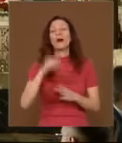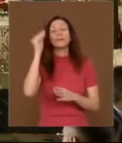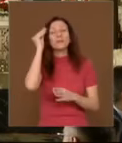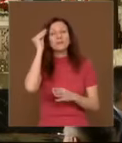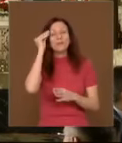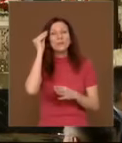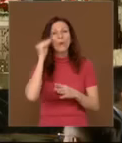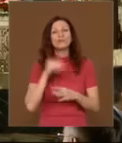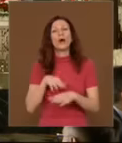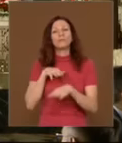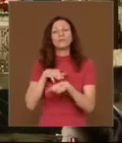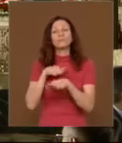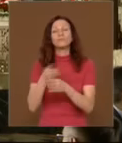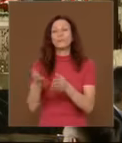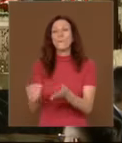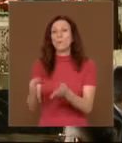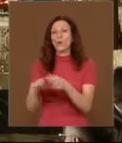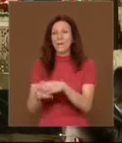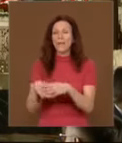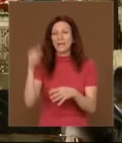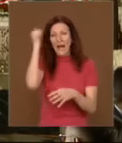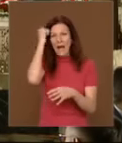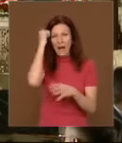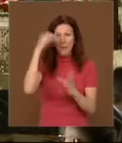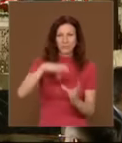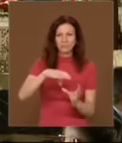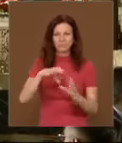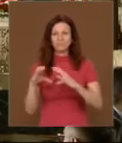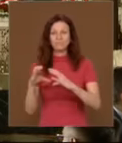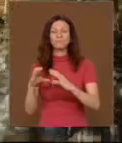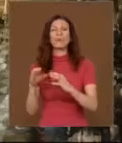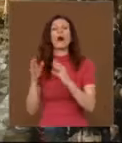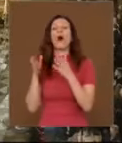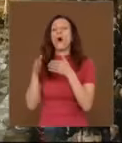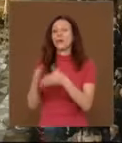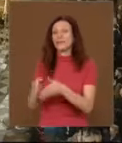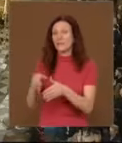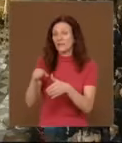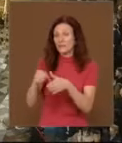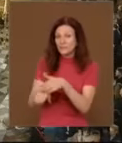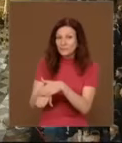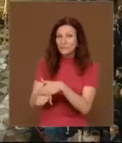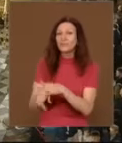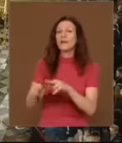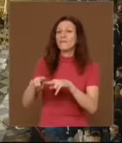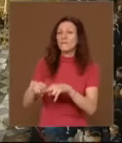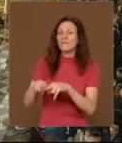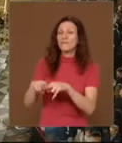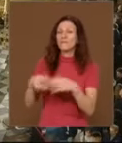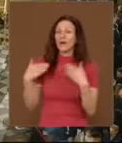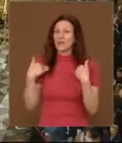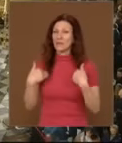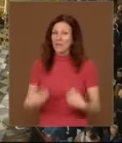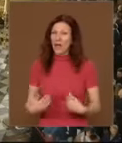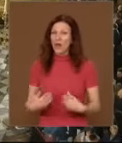погребението на Христос и престоя на пречистото тяло на Спасителя в гроба,